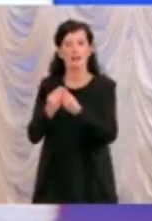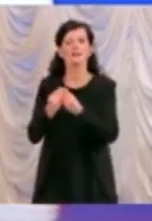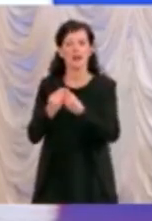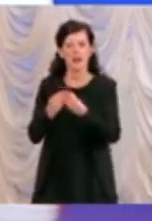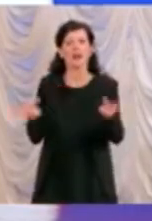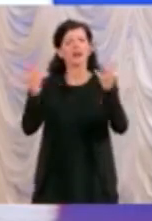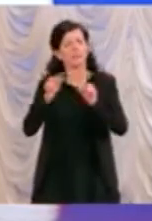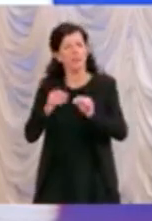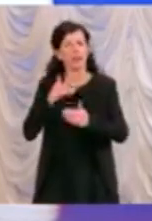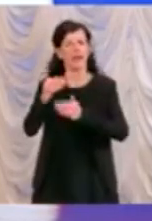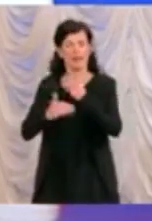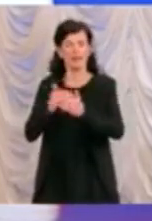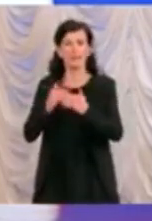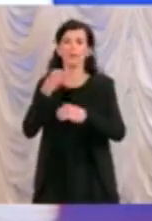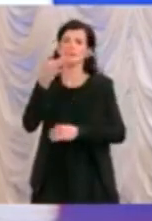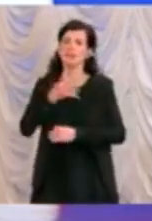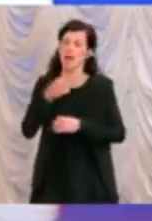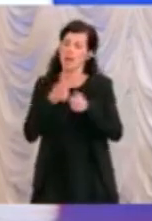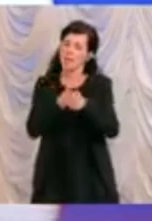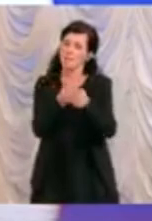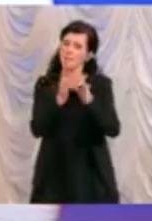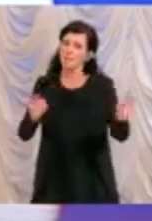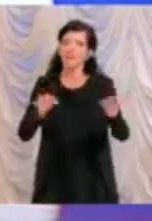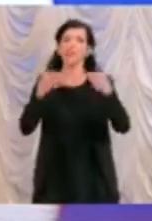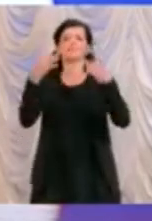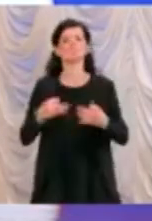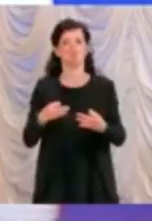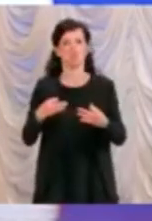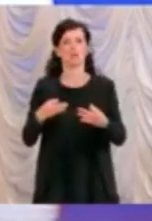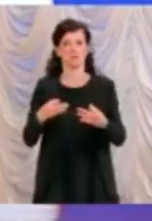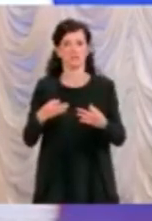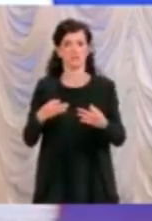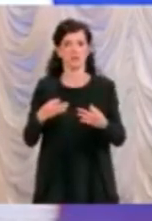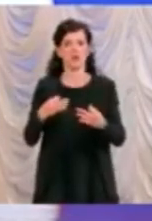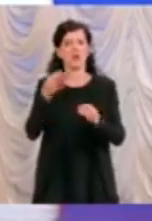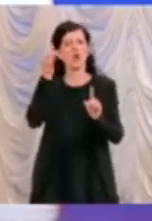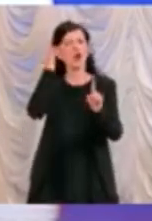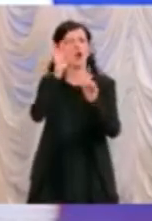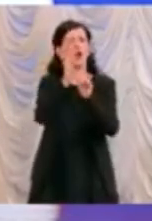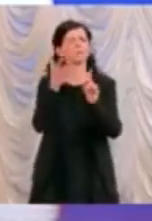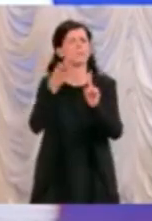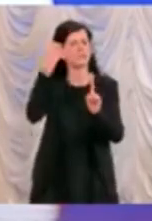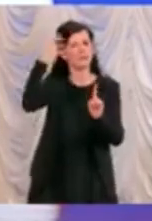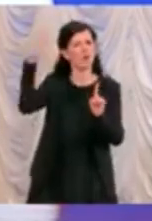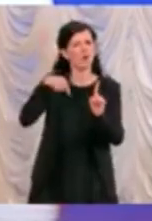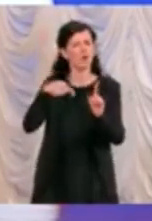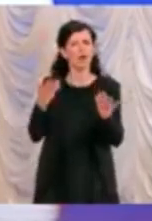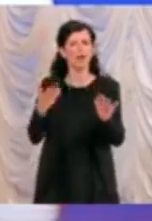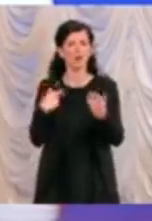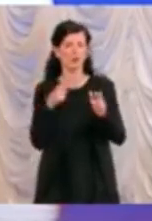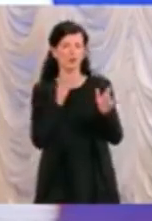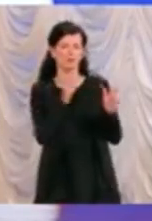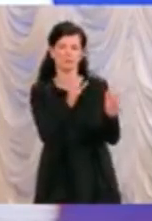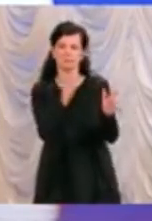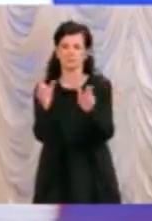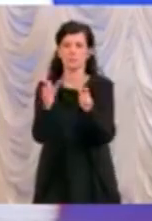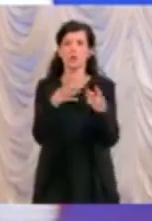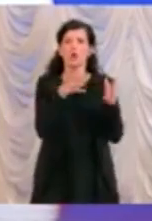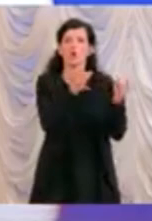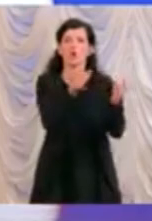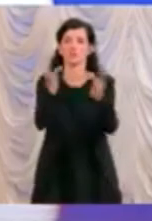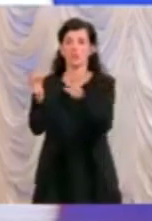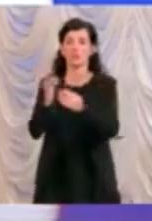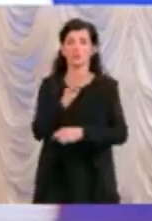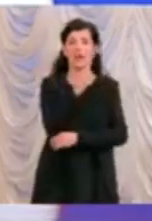sicurezza ricordatevi il nostro obiettivo sarà sempre e contenere il famoso indice di contagio r con